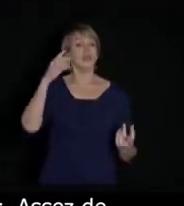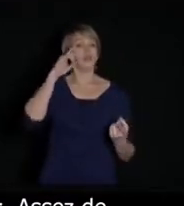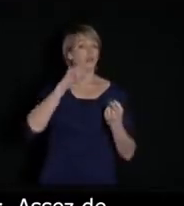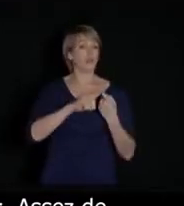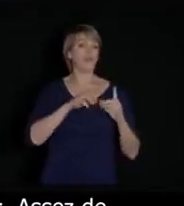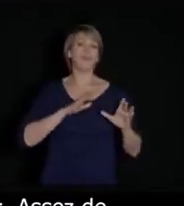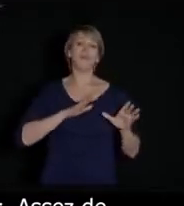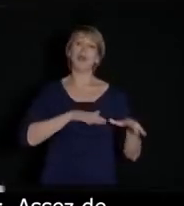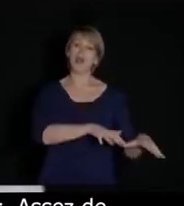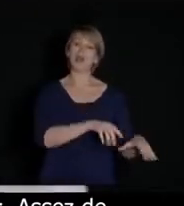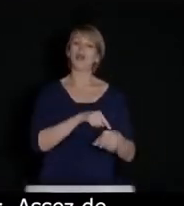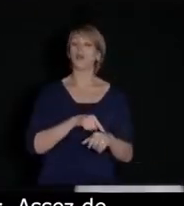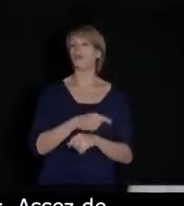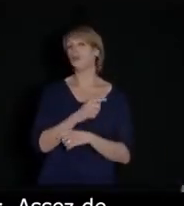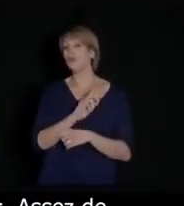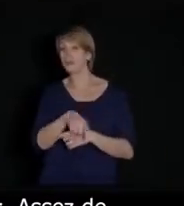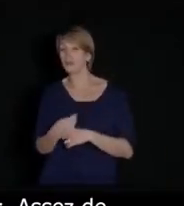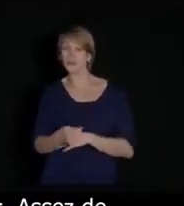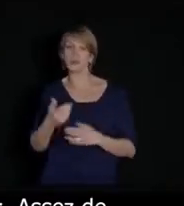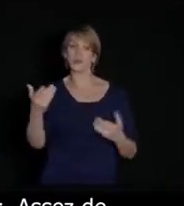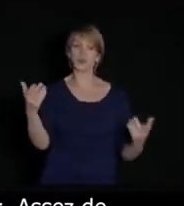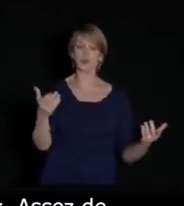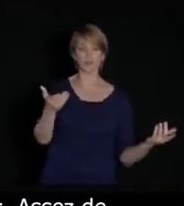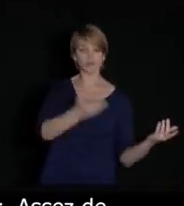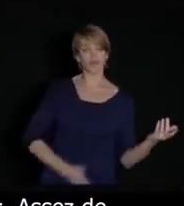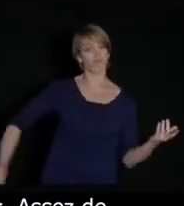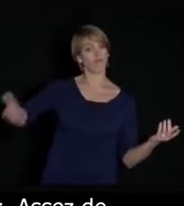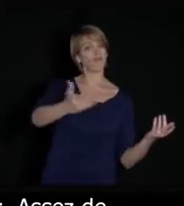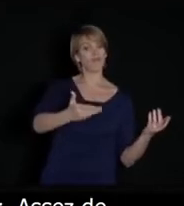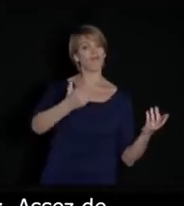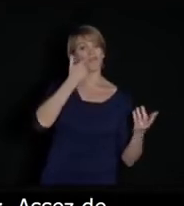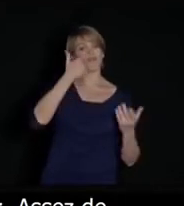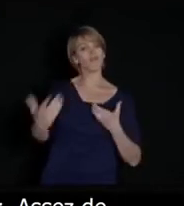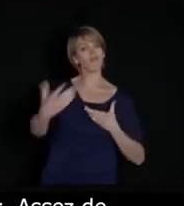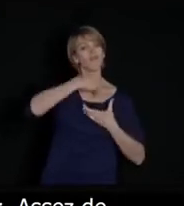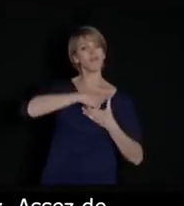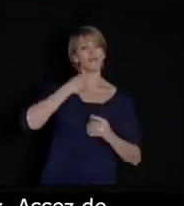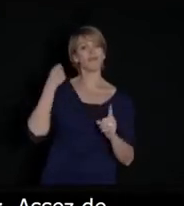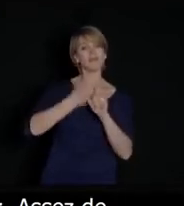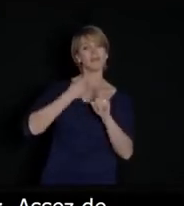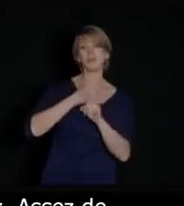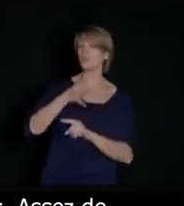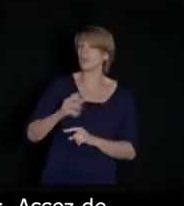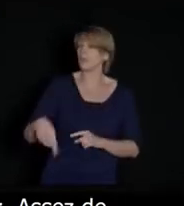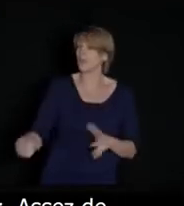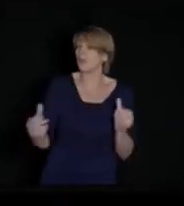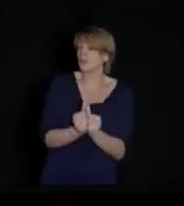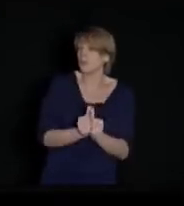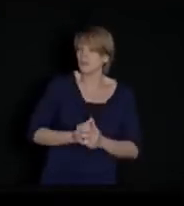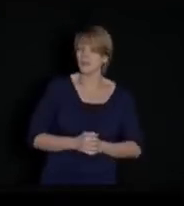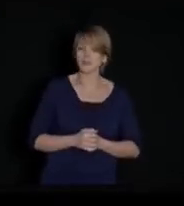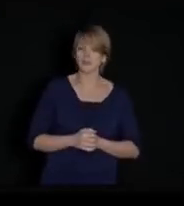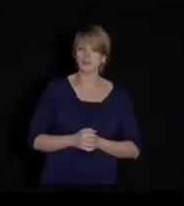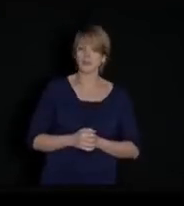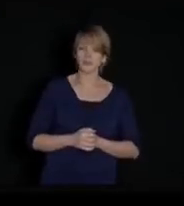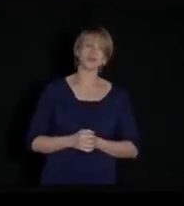Sur ce thème, je ne peux finir sans vous dire qu'une fois de plus, vous autres, vous avez une bataille à mener, avec